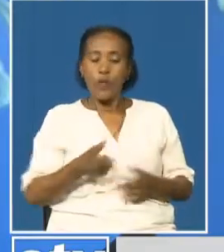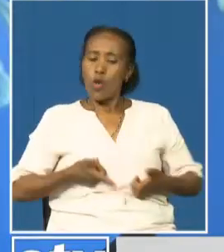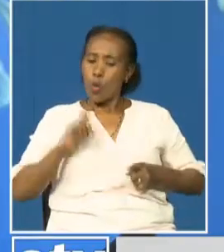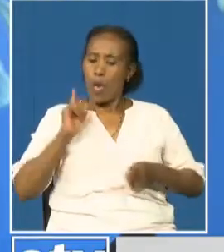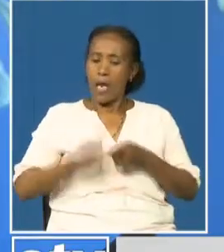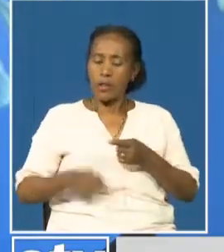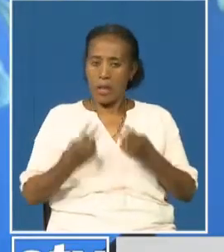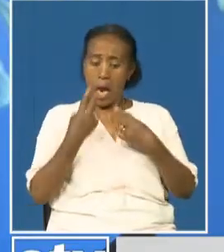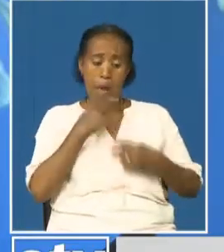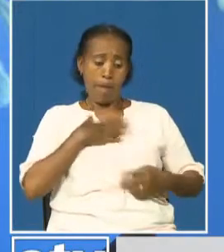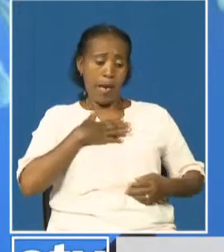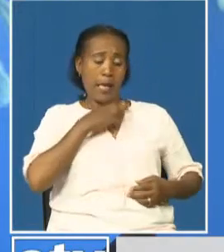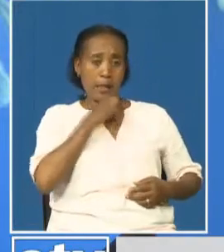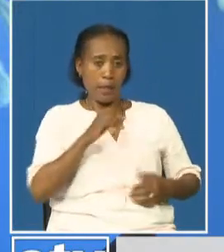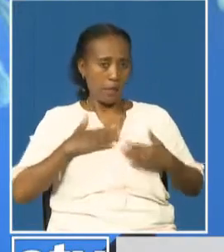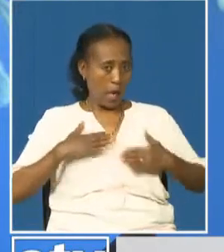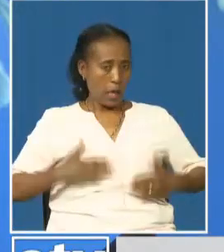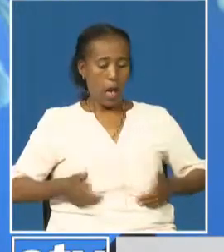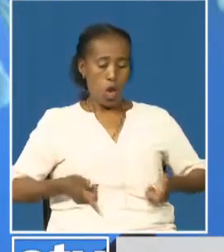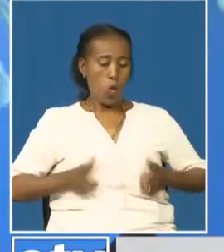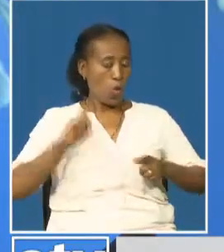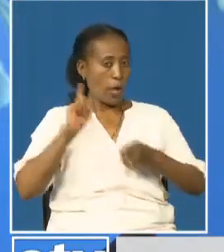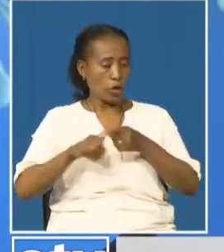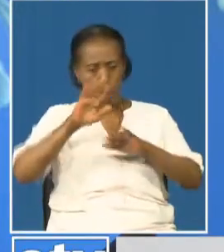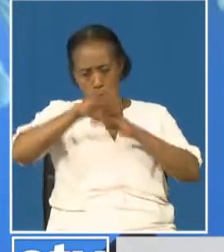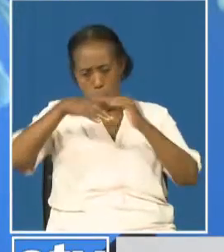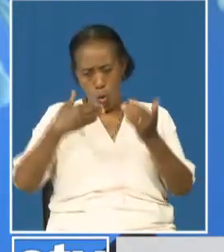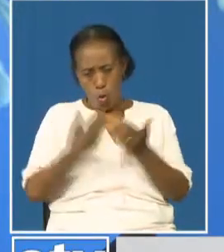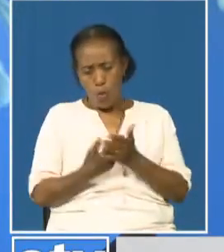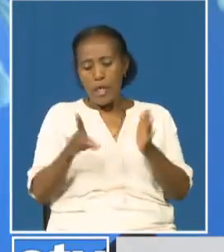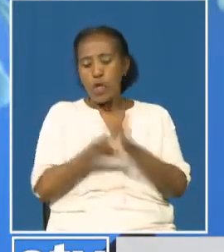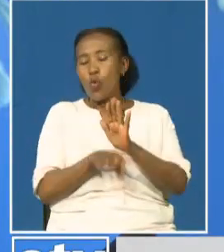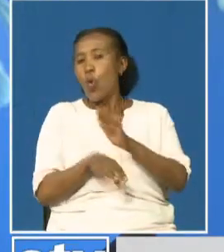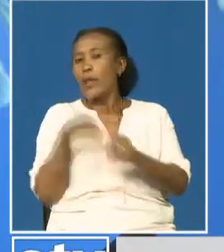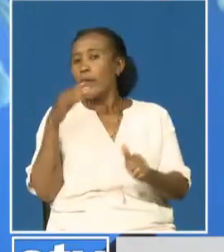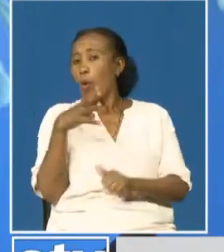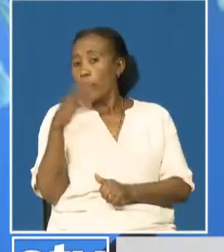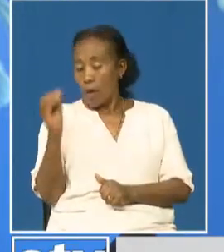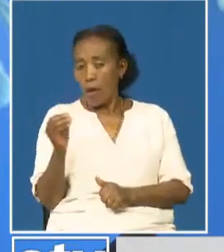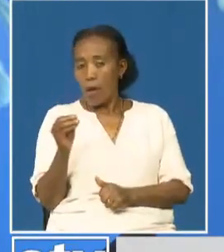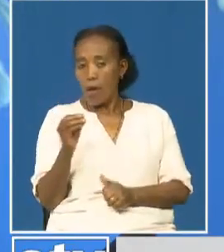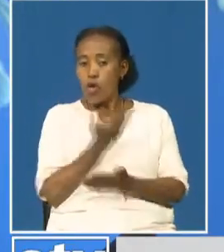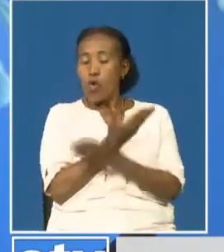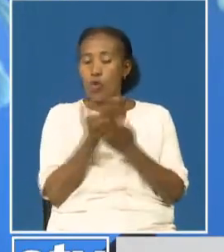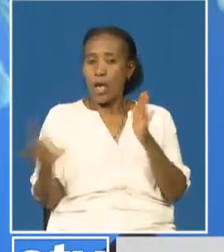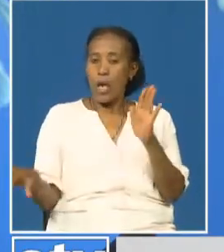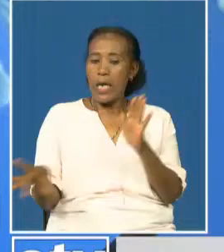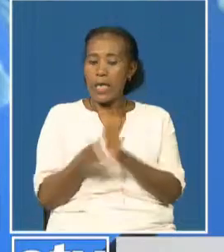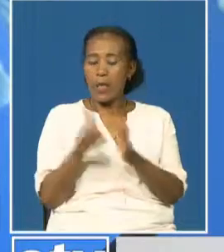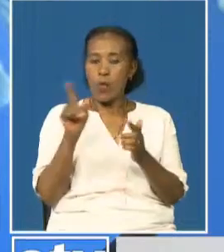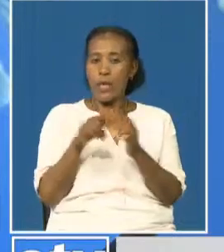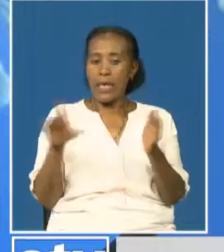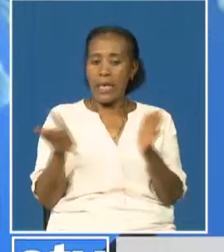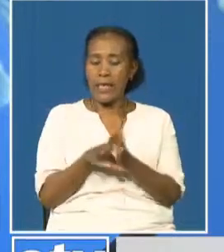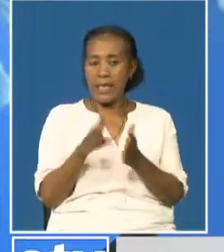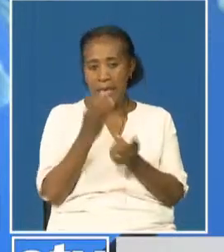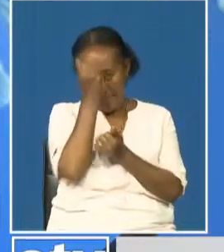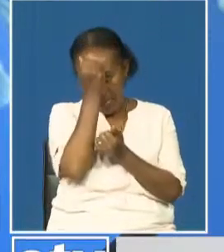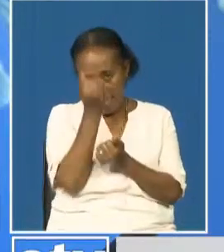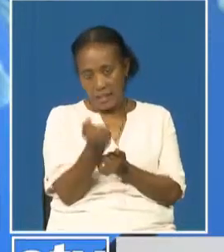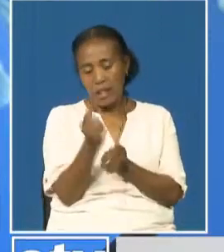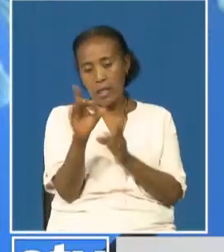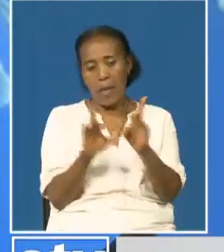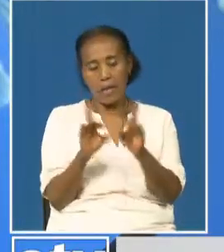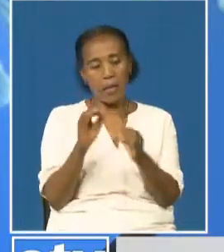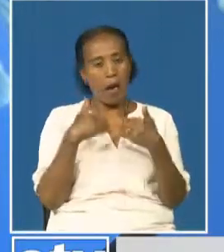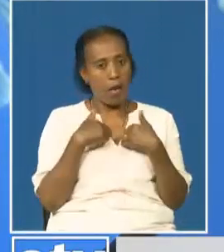ሊኖር አይችልም፣ አይመለከተኝም የሚልም አካል ሊኖር አይችልም። ለሁሉም ነው ያ ህግ እየወጣ ያለው። እና ጉዳዩ የህግ ወደ ህግ ተገዥነትም ጉዳይ